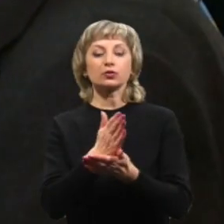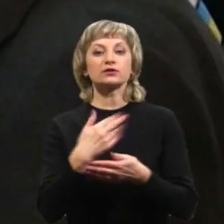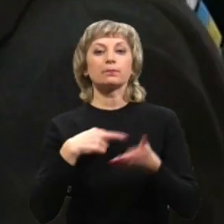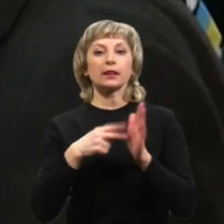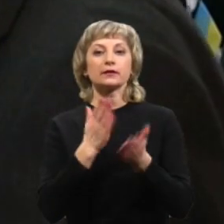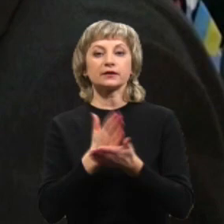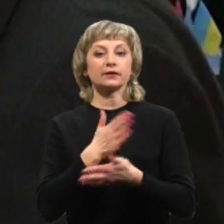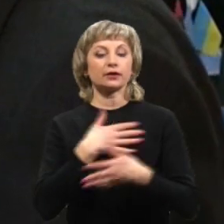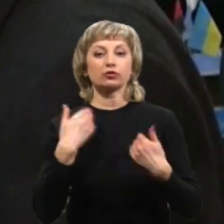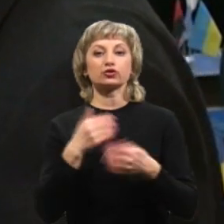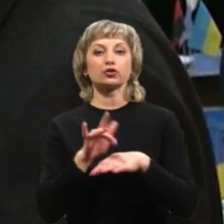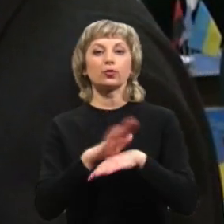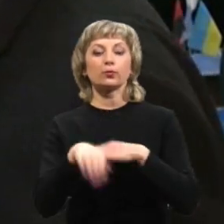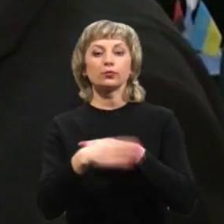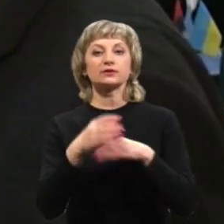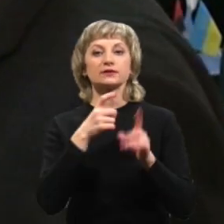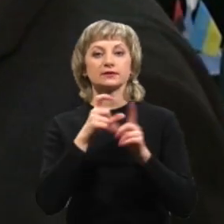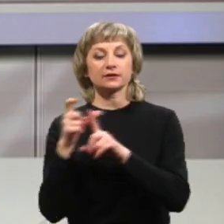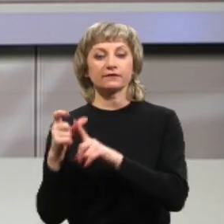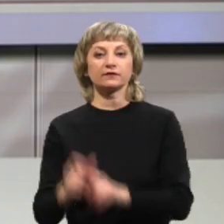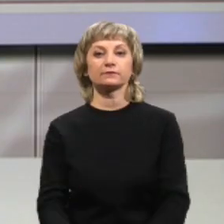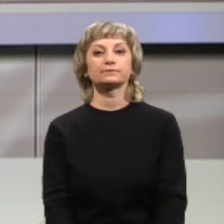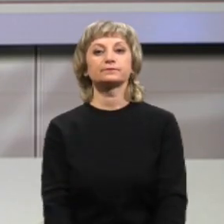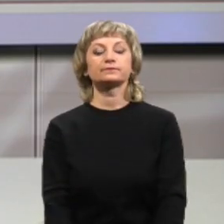хочу бути голослівним і розложити їх наперед.